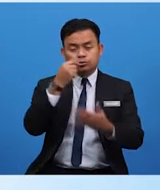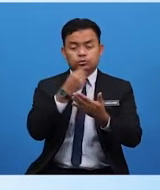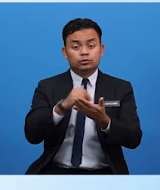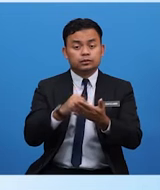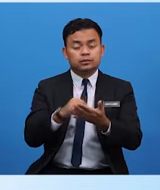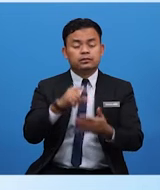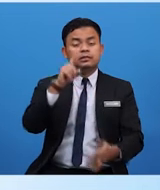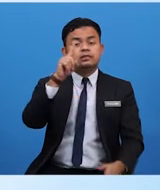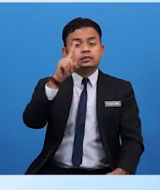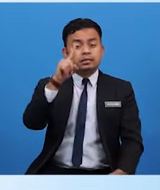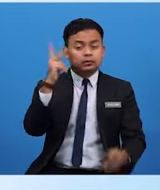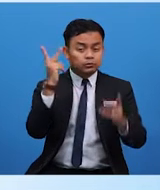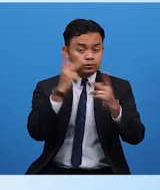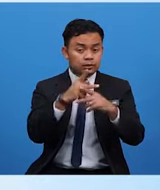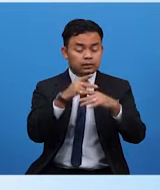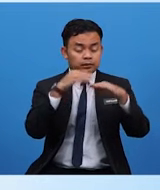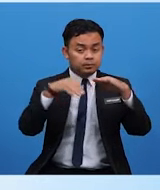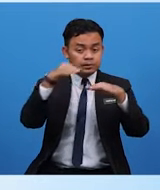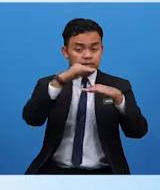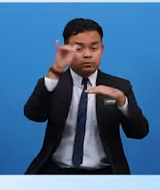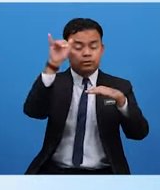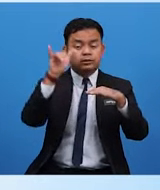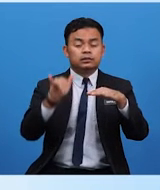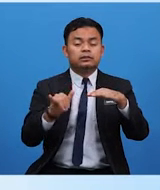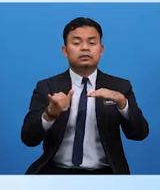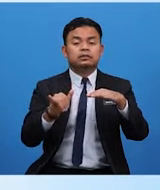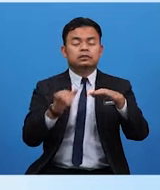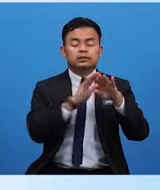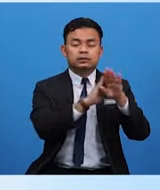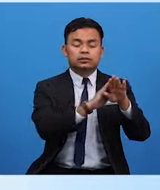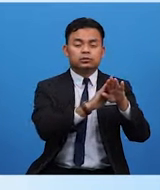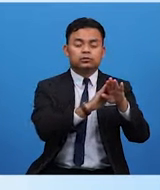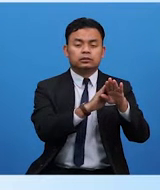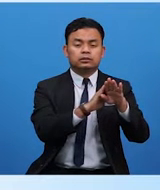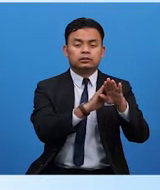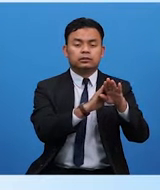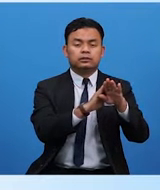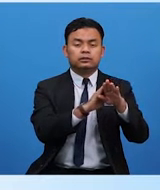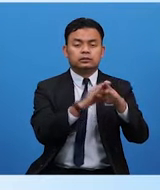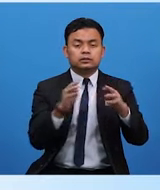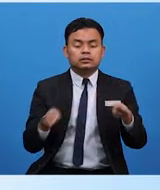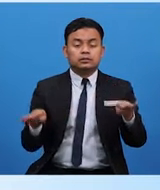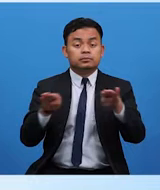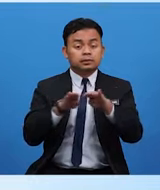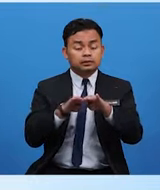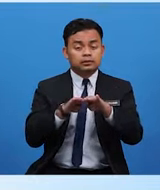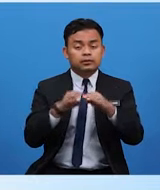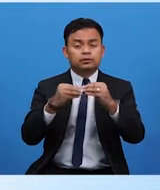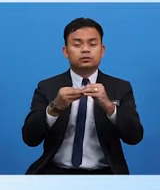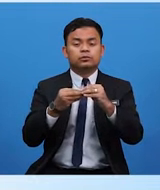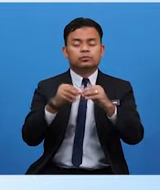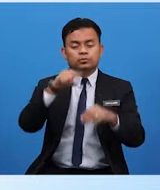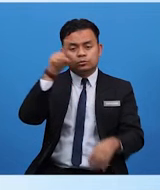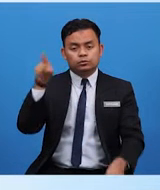satu kali penyebut Yang Ditolak sebagai nomor bulat manakala